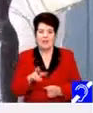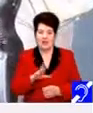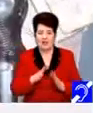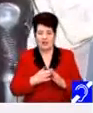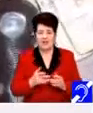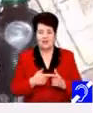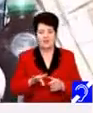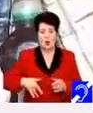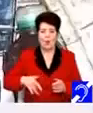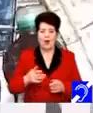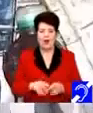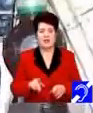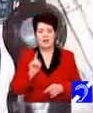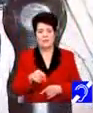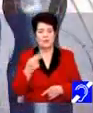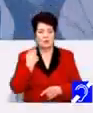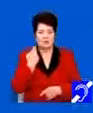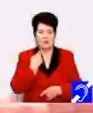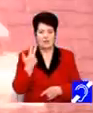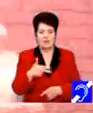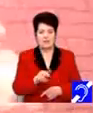de 30.000 de euro.